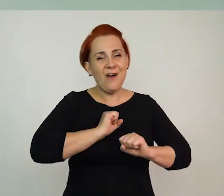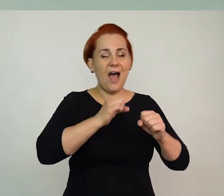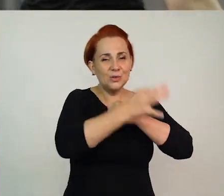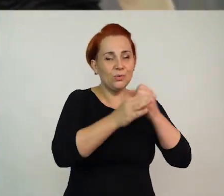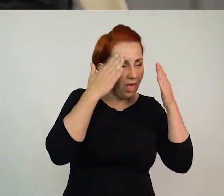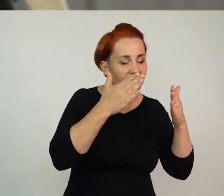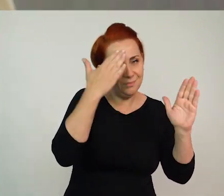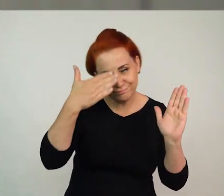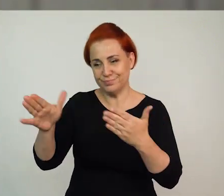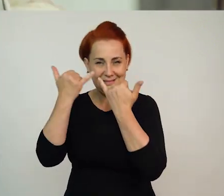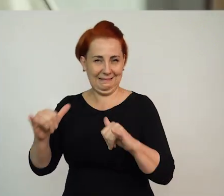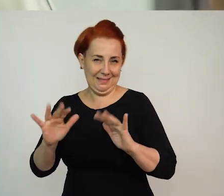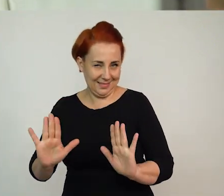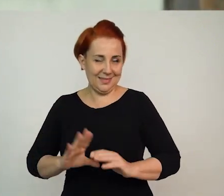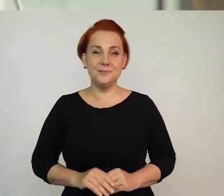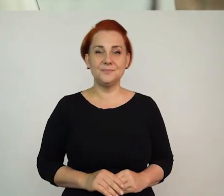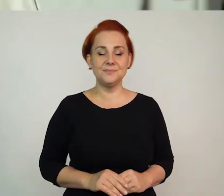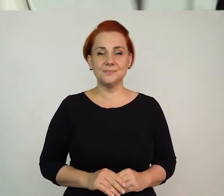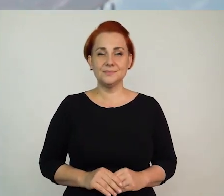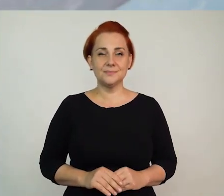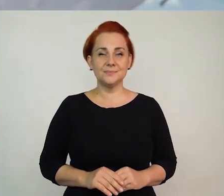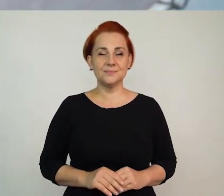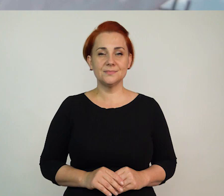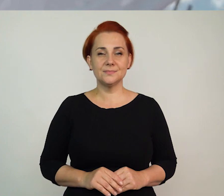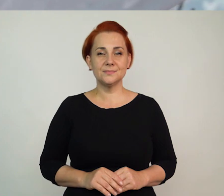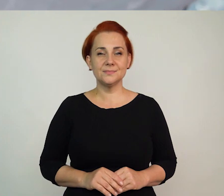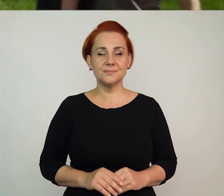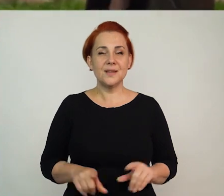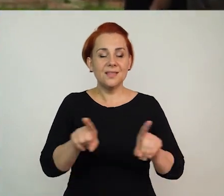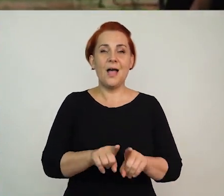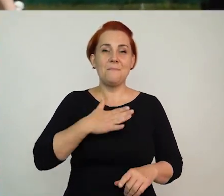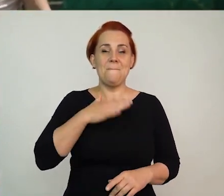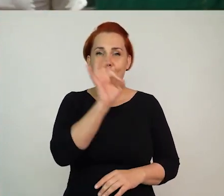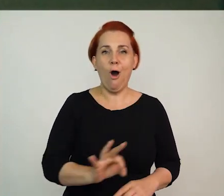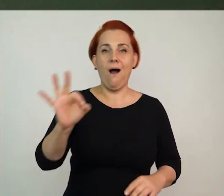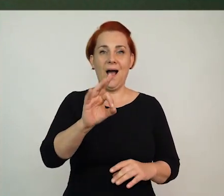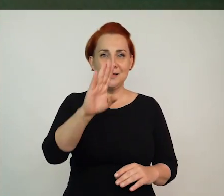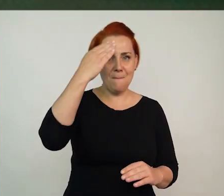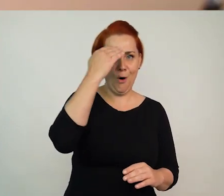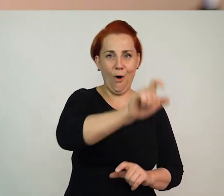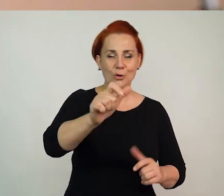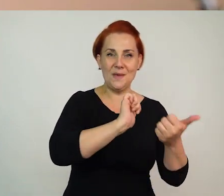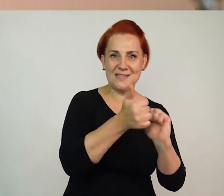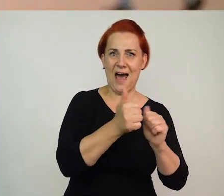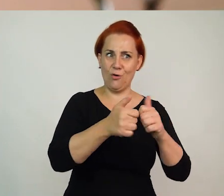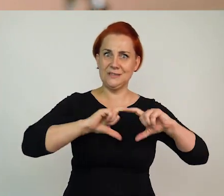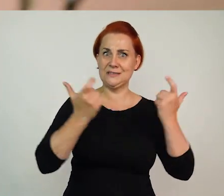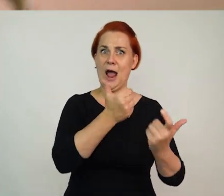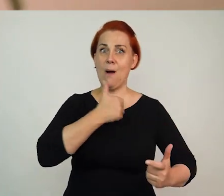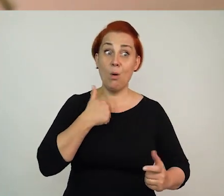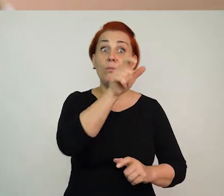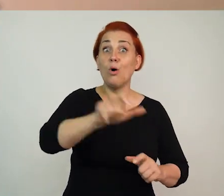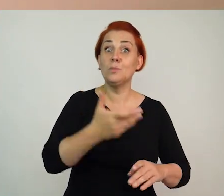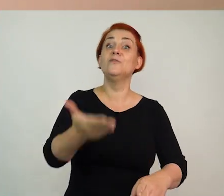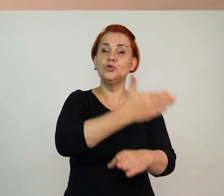od studiów. Bartosz Marszałek, AZS Uniwersytet Pedagogiczny. Mamy okazję spotkać się z zawodnikami z całego kraju, którzy mieli jakąś przeszłość zawodniczą,